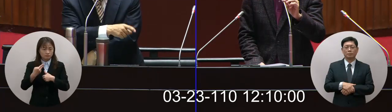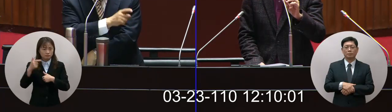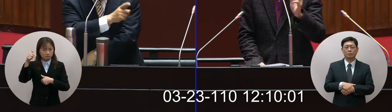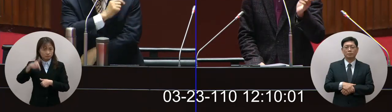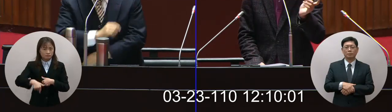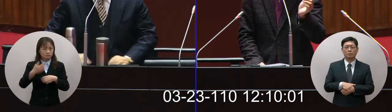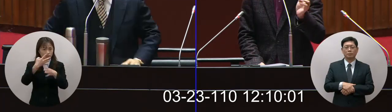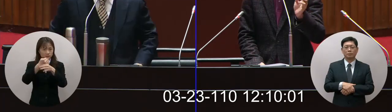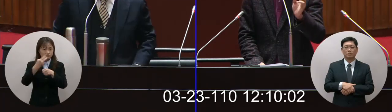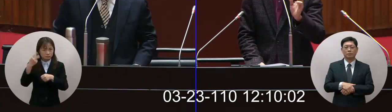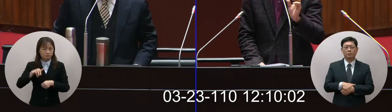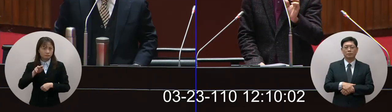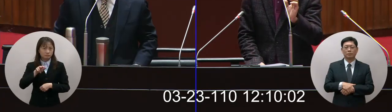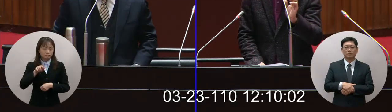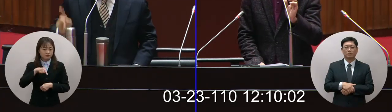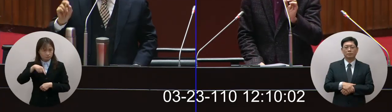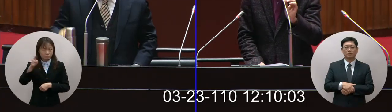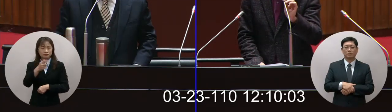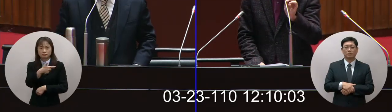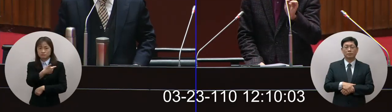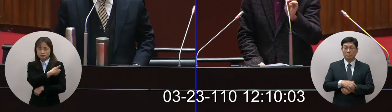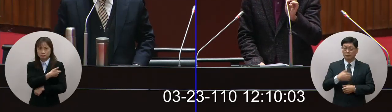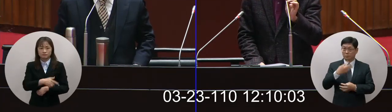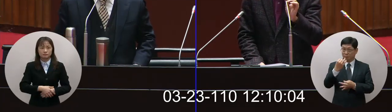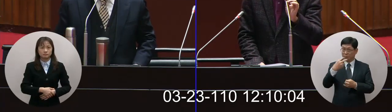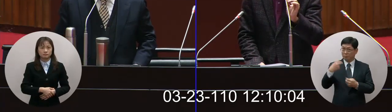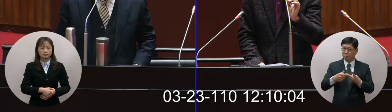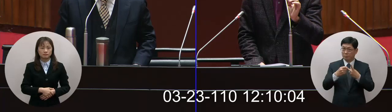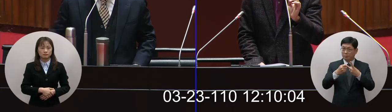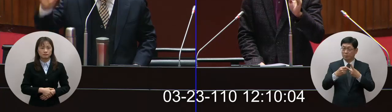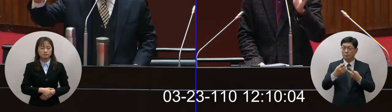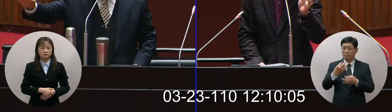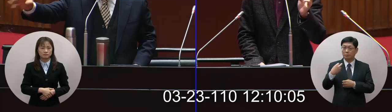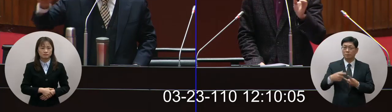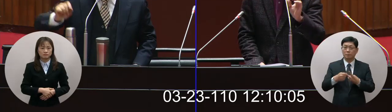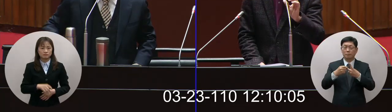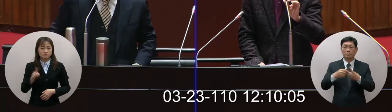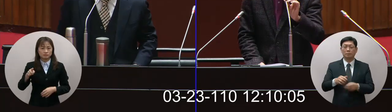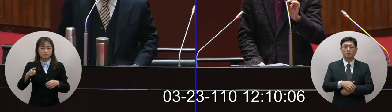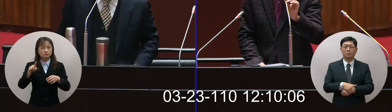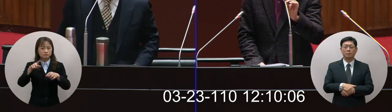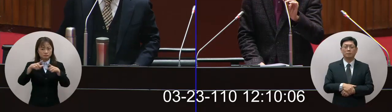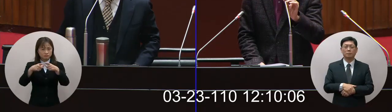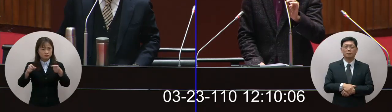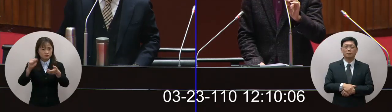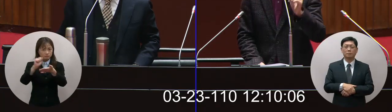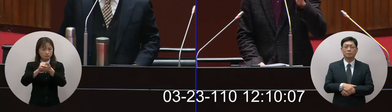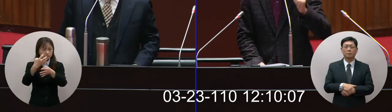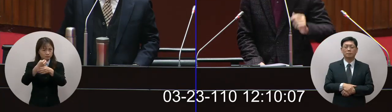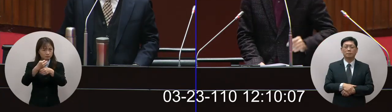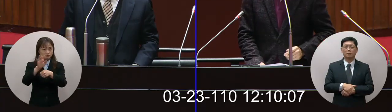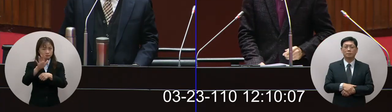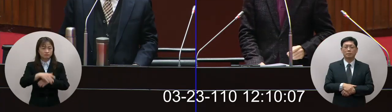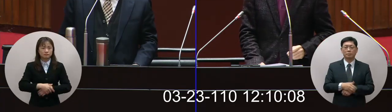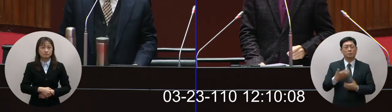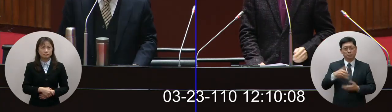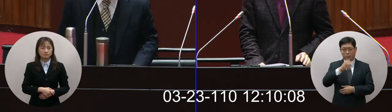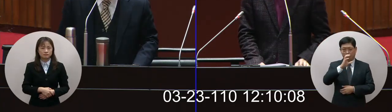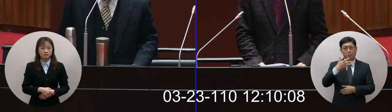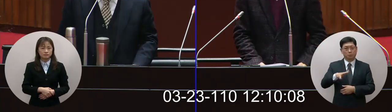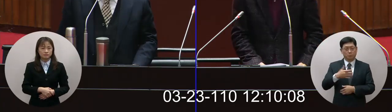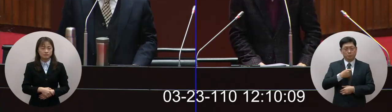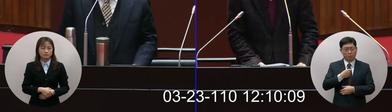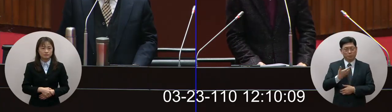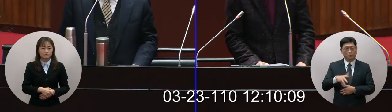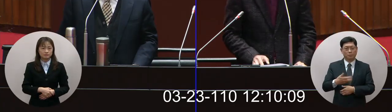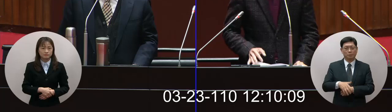次再去。所以这块呢， 什么时候要打？ 啊，他有定一个时间。 好，要多喝开水，喝